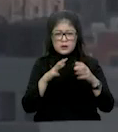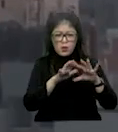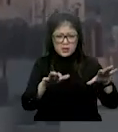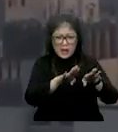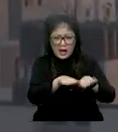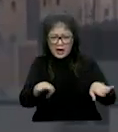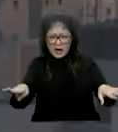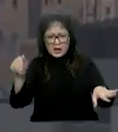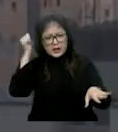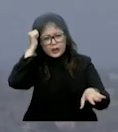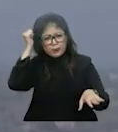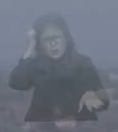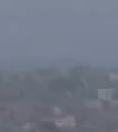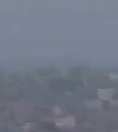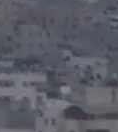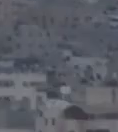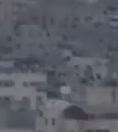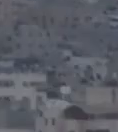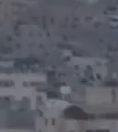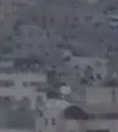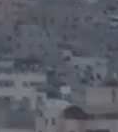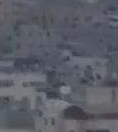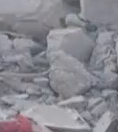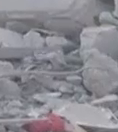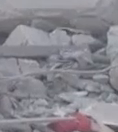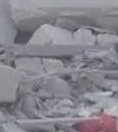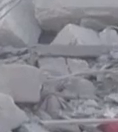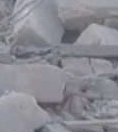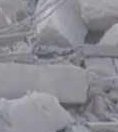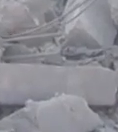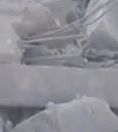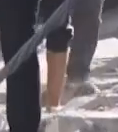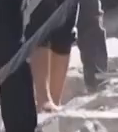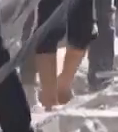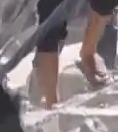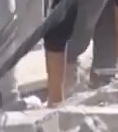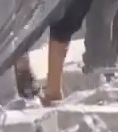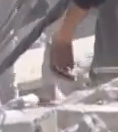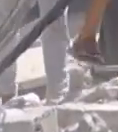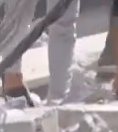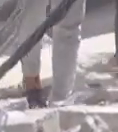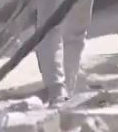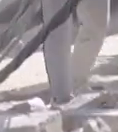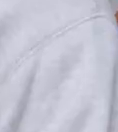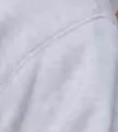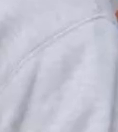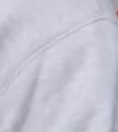ibu-ibu dan banyak rakyat-rakyat biasa itu yang terdampak cukup parah hingga rumahnya